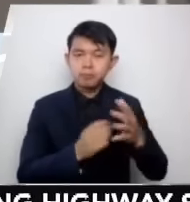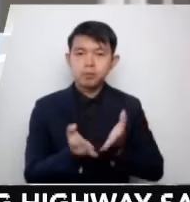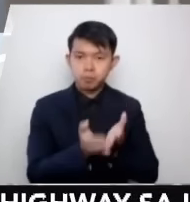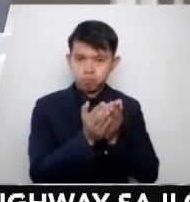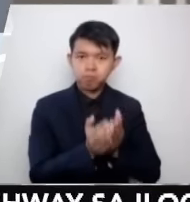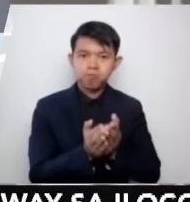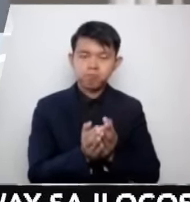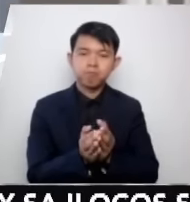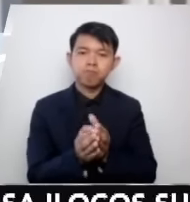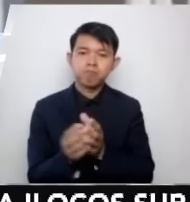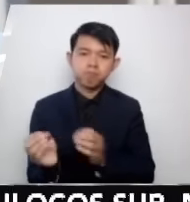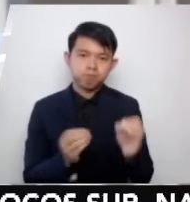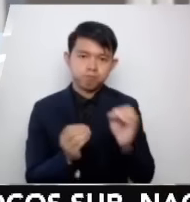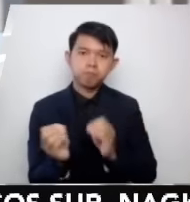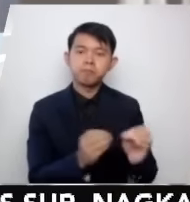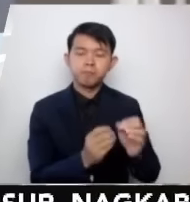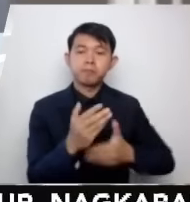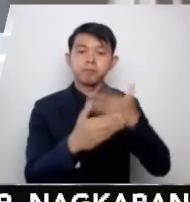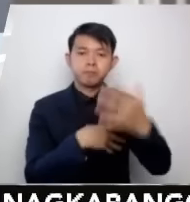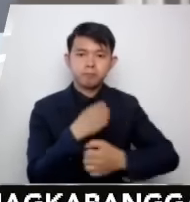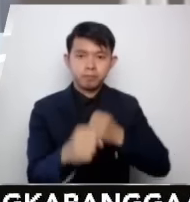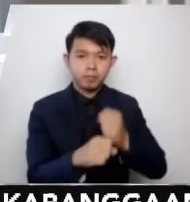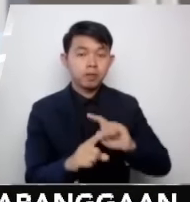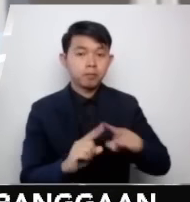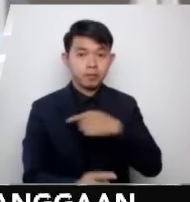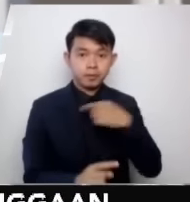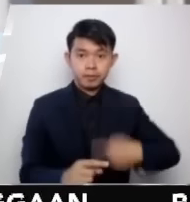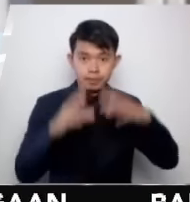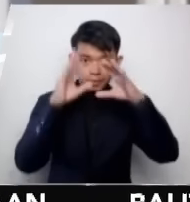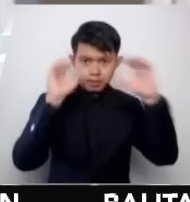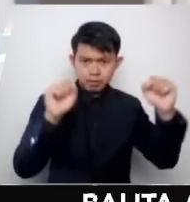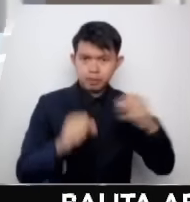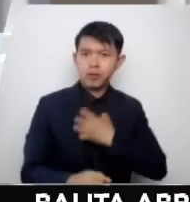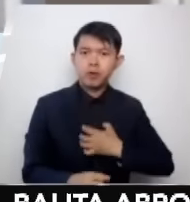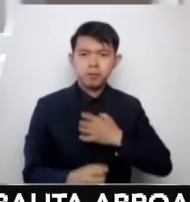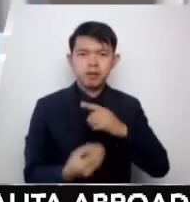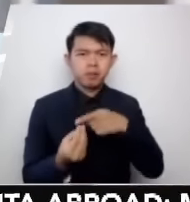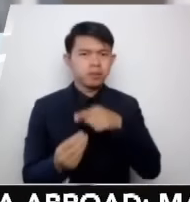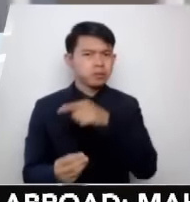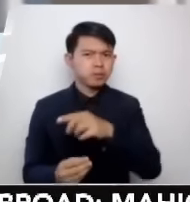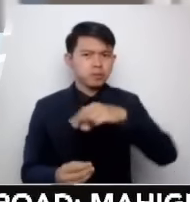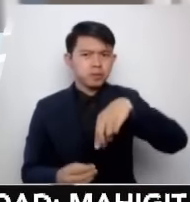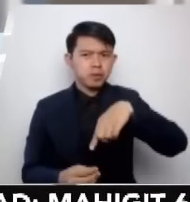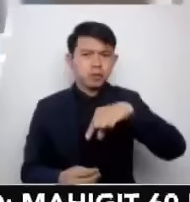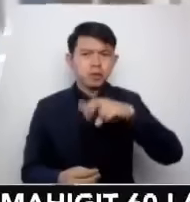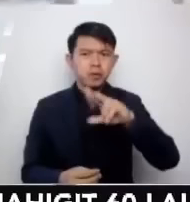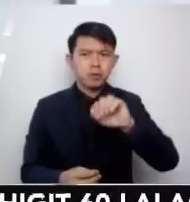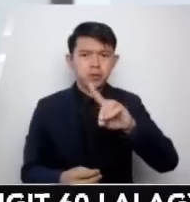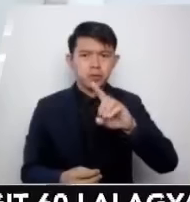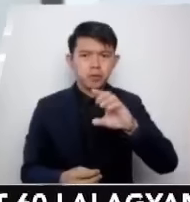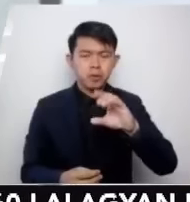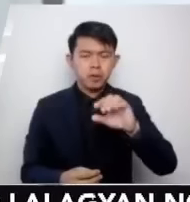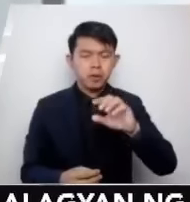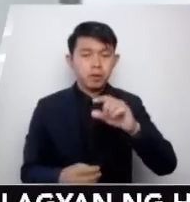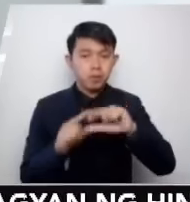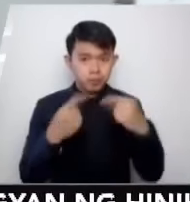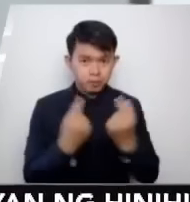nang inalmahan ni Chinese President Xi Jinping ang Quad Group na anyay may layuning palalain ang tensyon sa